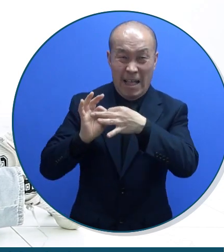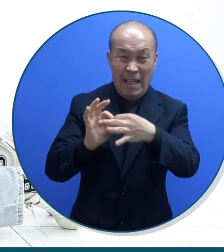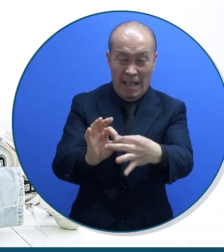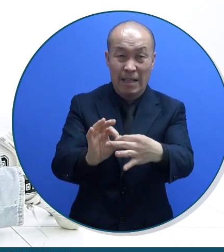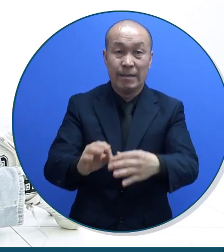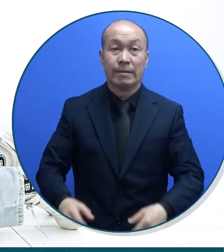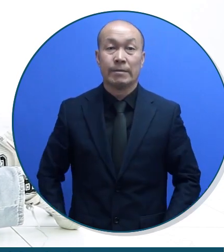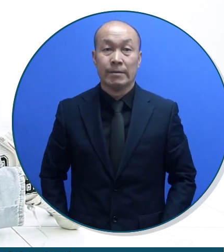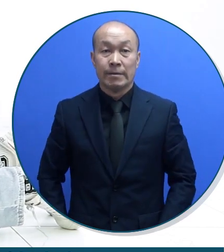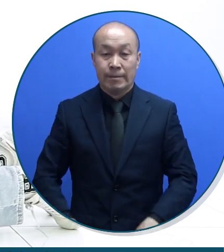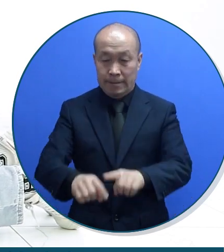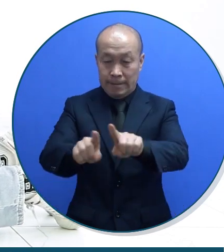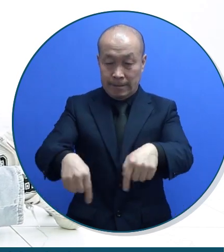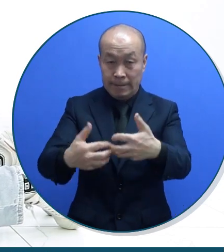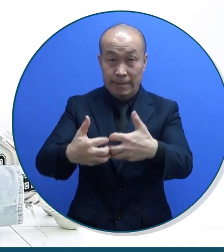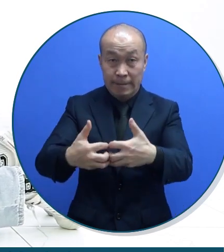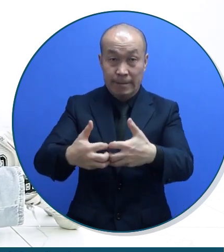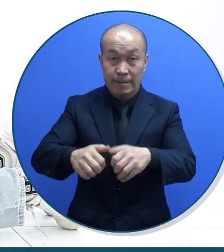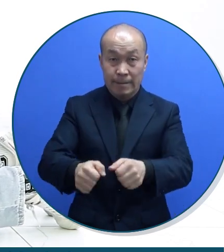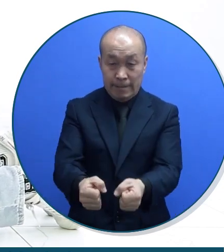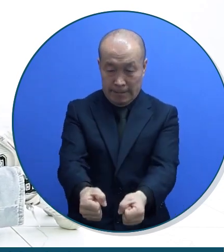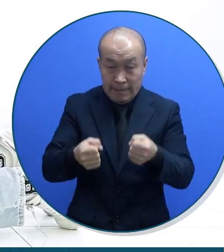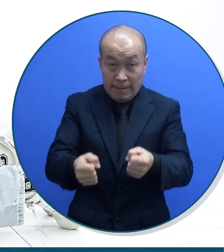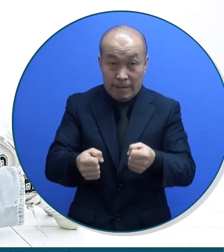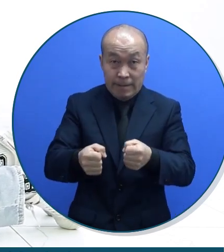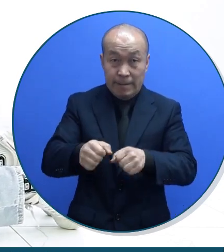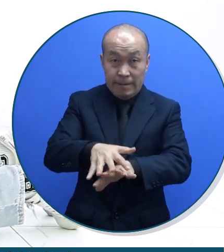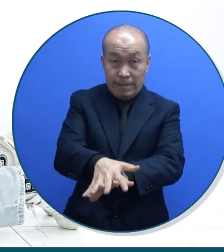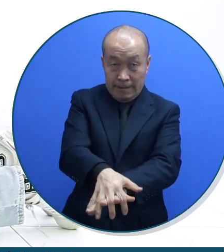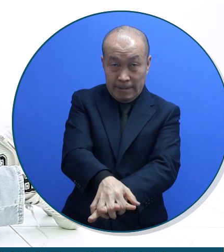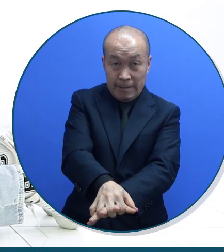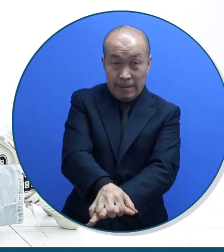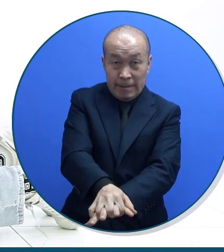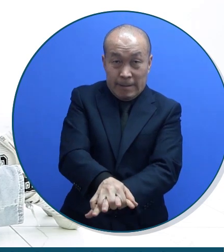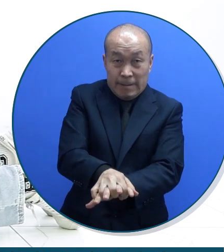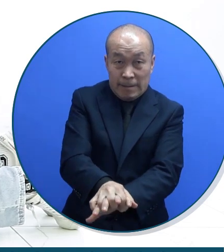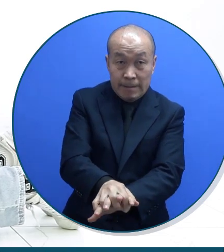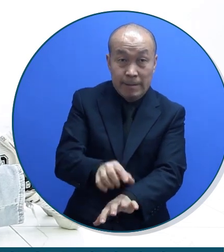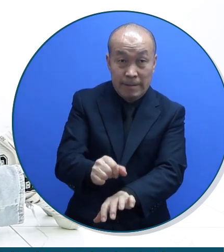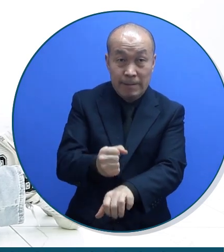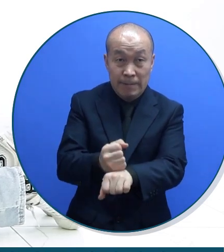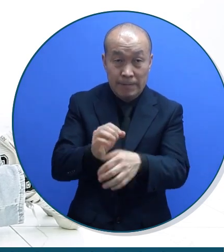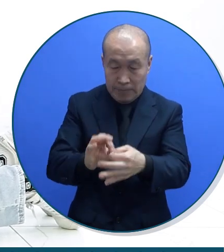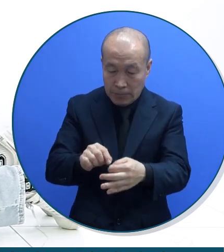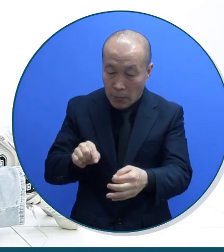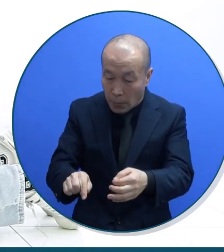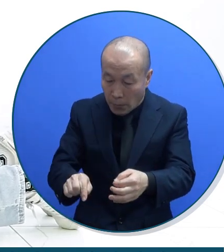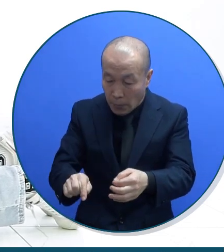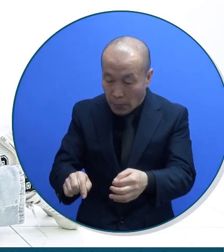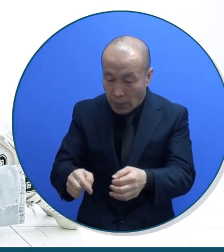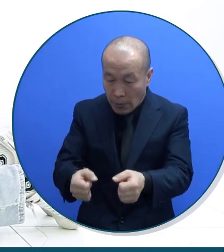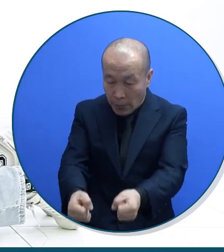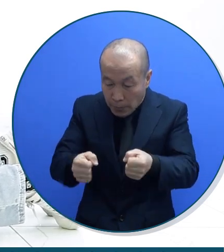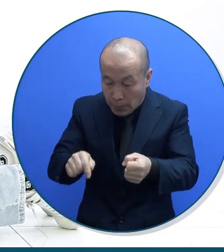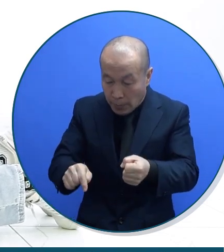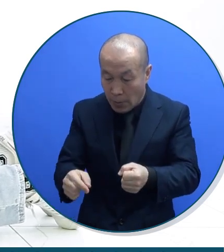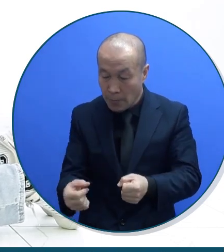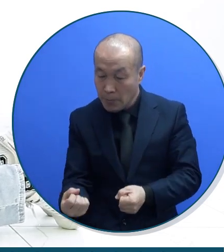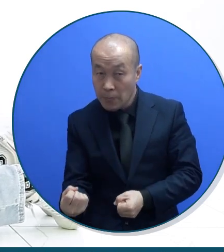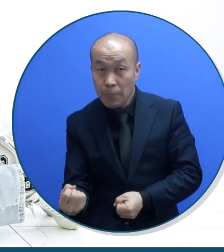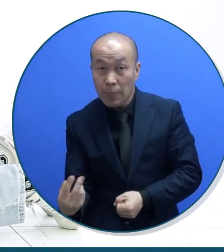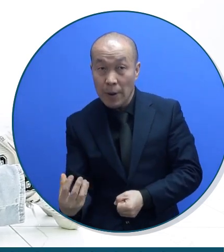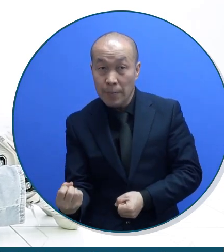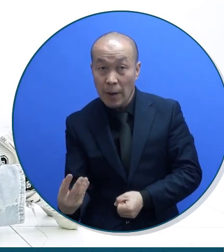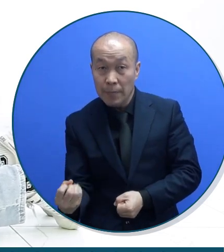자동심장 충격기의 사용은 전원을 켜는 것에서부터 시작합니다. 전원을 켜면 자동심장 충격기는 이후에